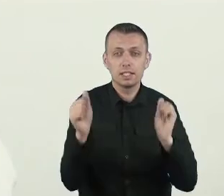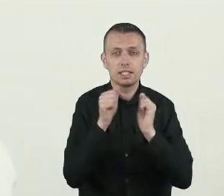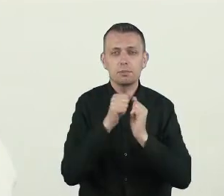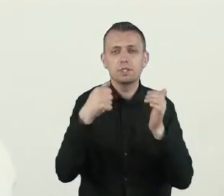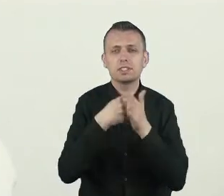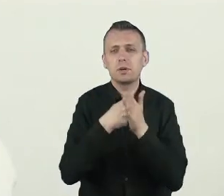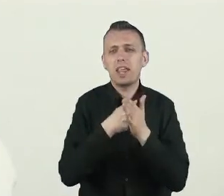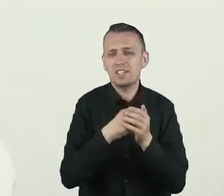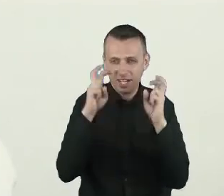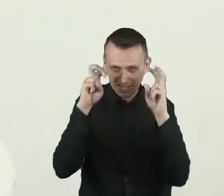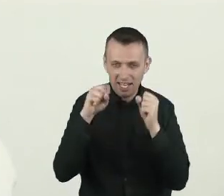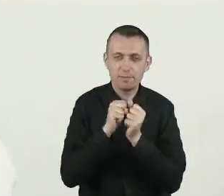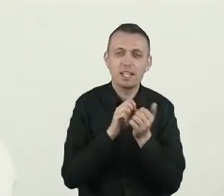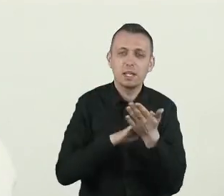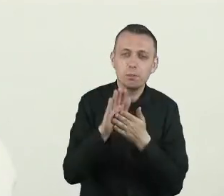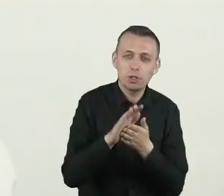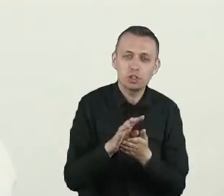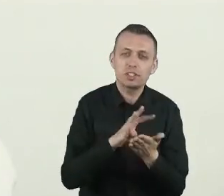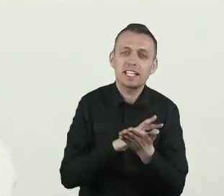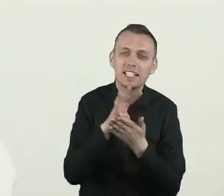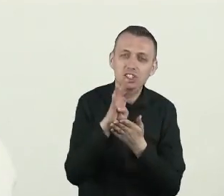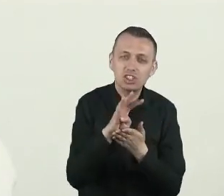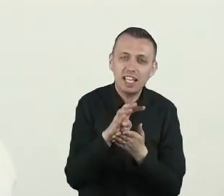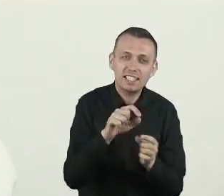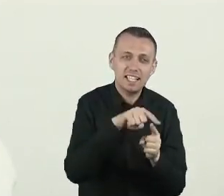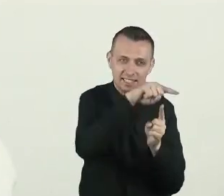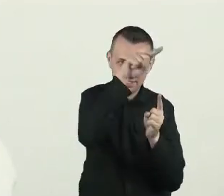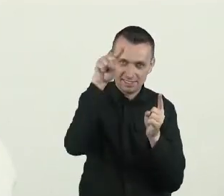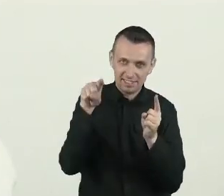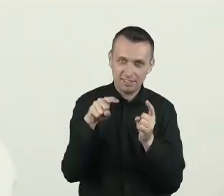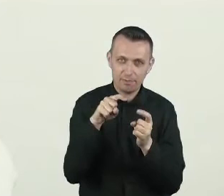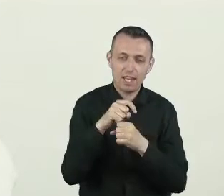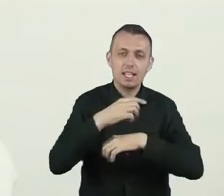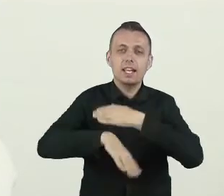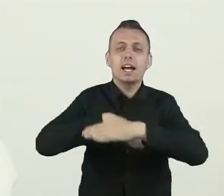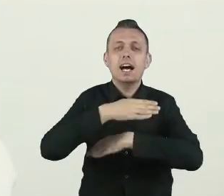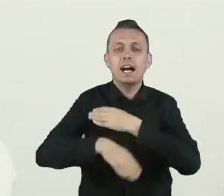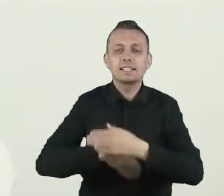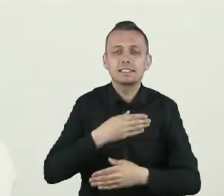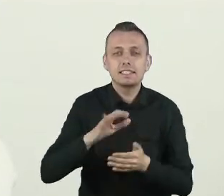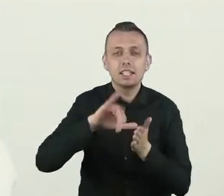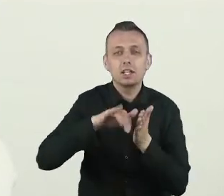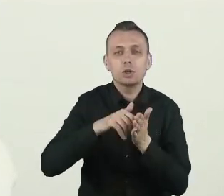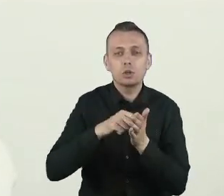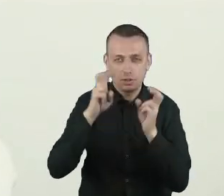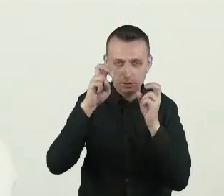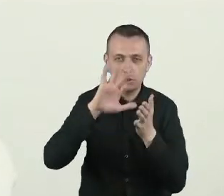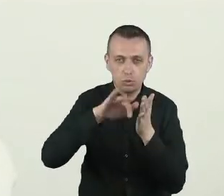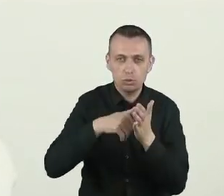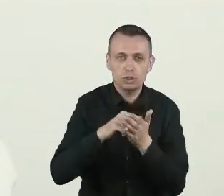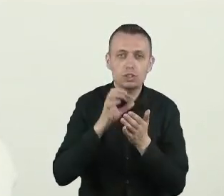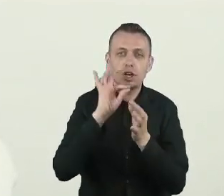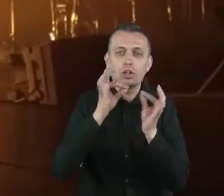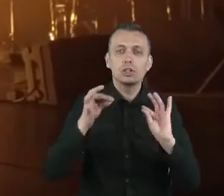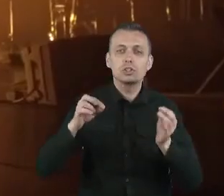początek 14. edycji Kutnowskiego Festiwalu Złoty Środek Poezji. Na scenie zabrzmiały doskonale znane utwory Wojciecha Waglewskiego i jego